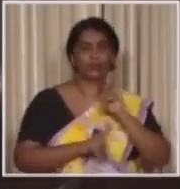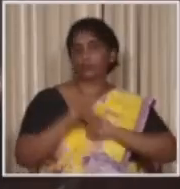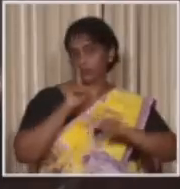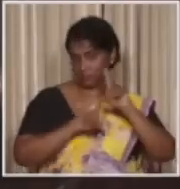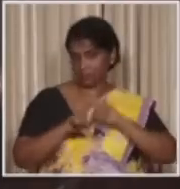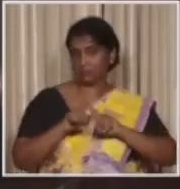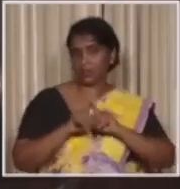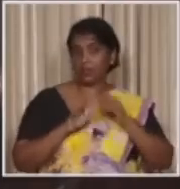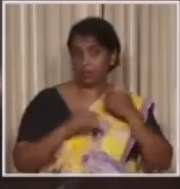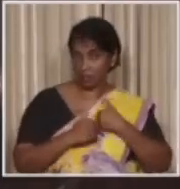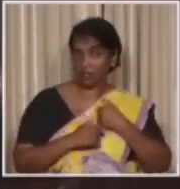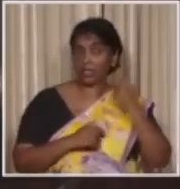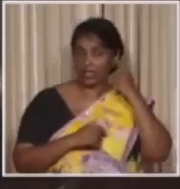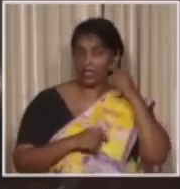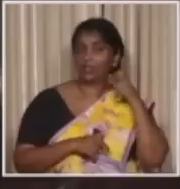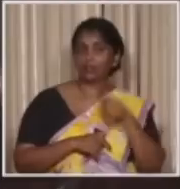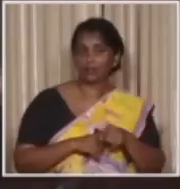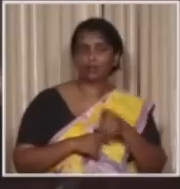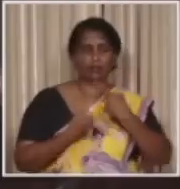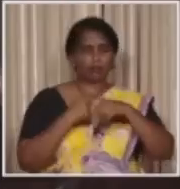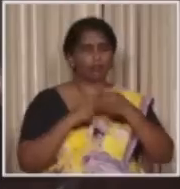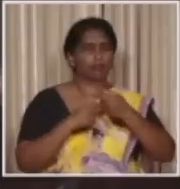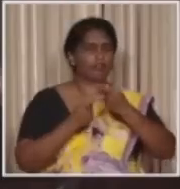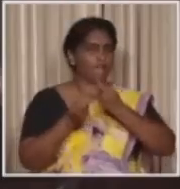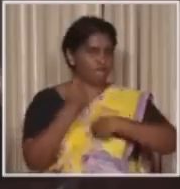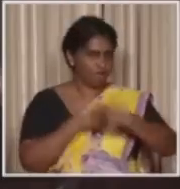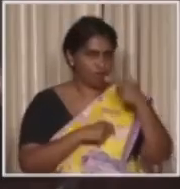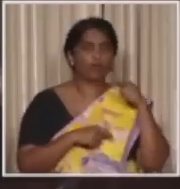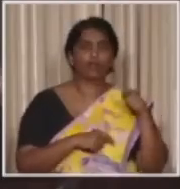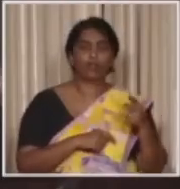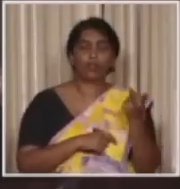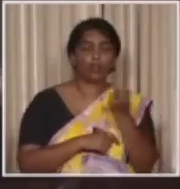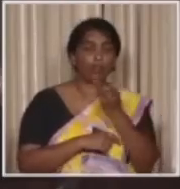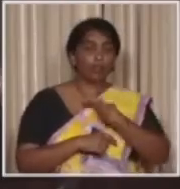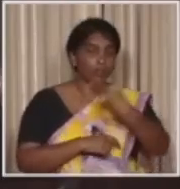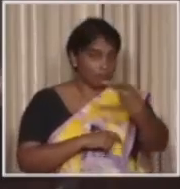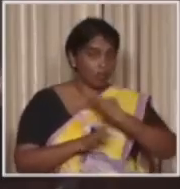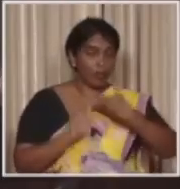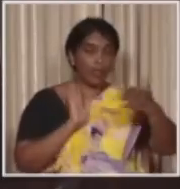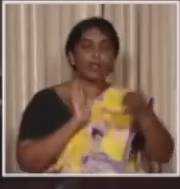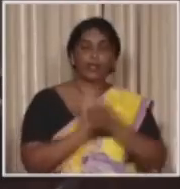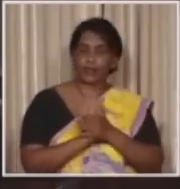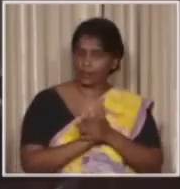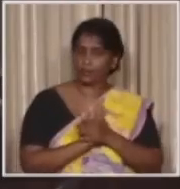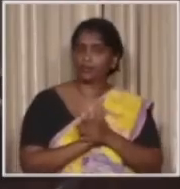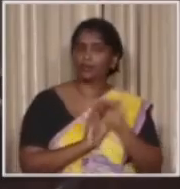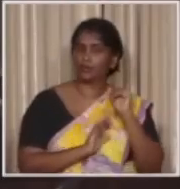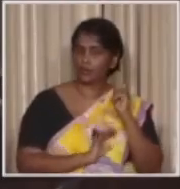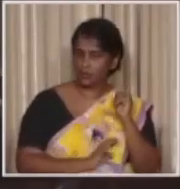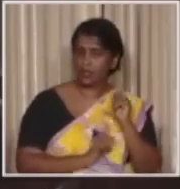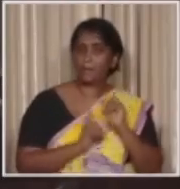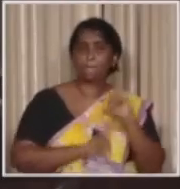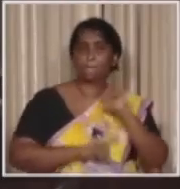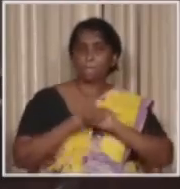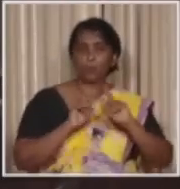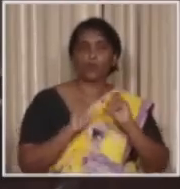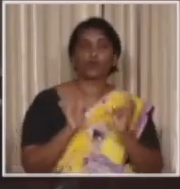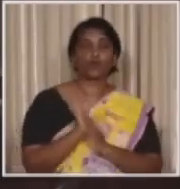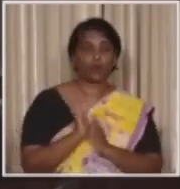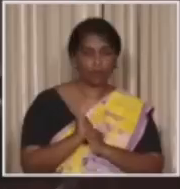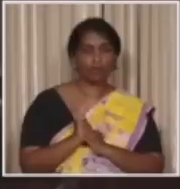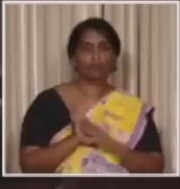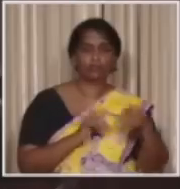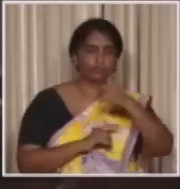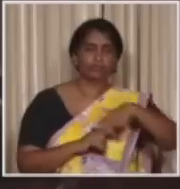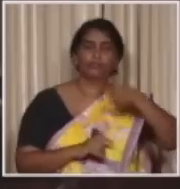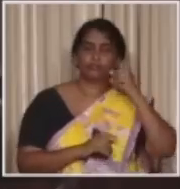ඕන. මම හිතන්නේ මේක ප්‍රතිව්‍යුහගත කරනවා නම් මේ දෙපැත්තෙම එකතු වෙච්ච යම්කිසි පාර්ලිමේන්තු කමිටුවක් ඇතුලේ මේක